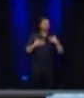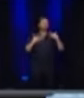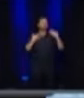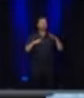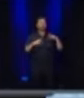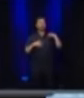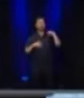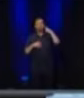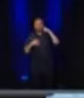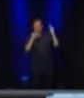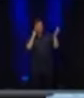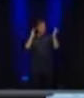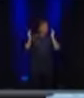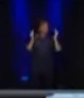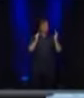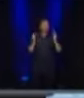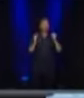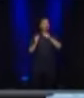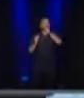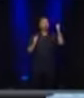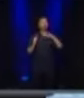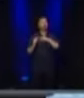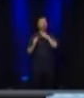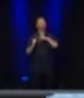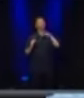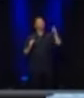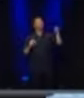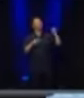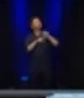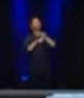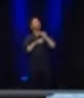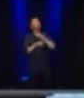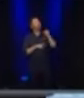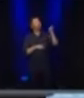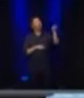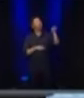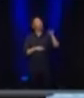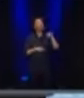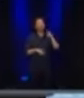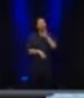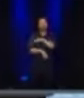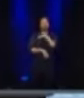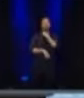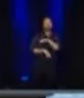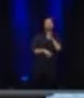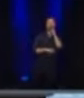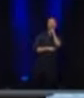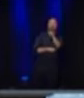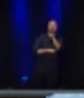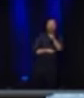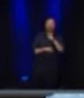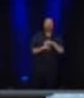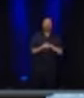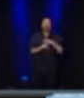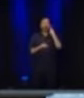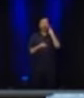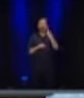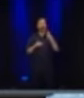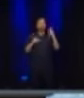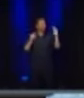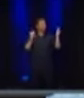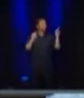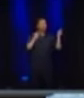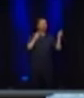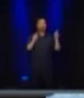dans d'autres provinces, au Manitoba, entre autres en Alberta, puis on est toujours à la marge de ceux qu'on veut aller rejoindre.